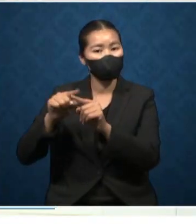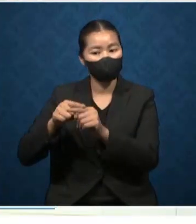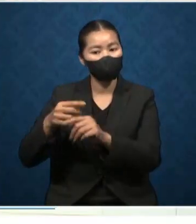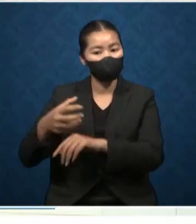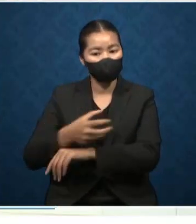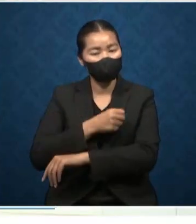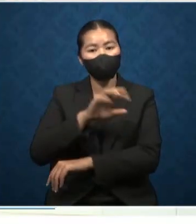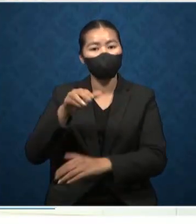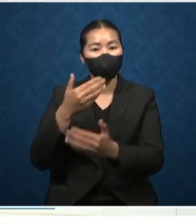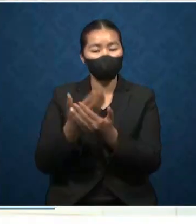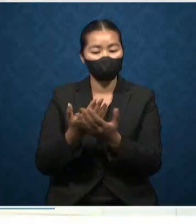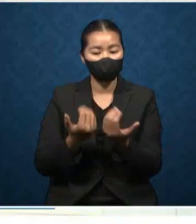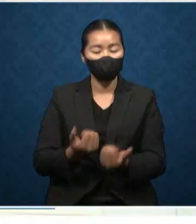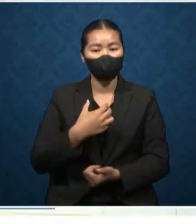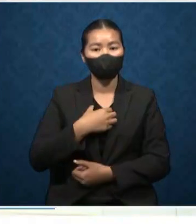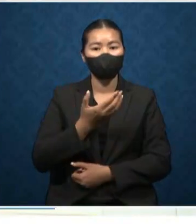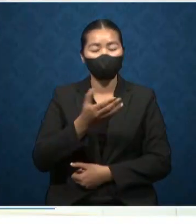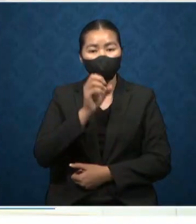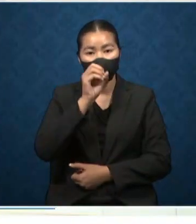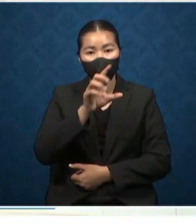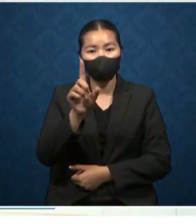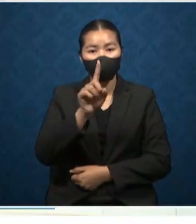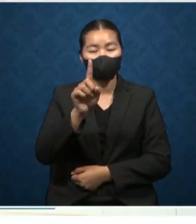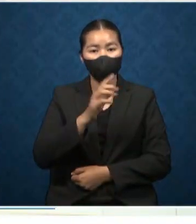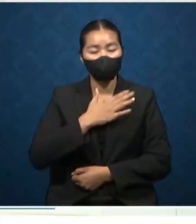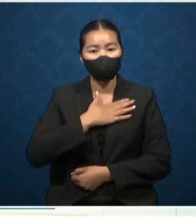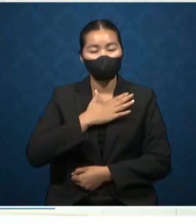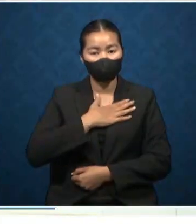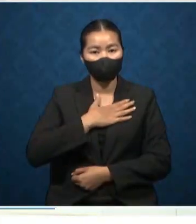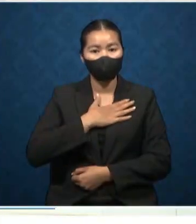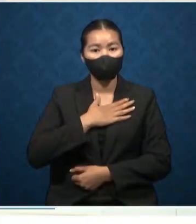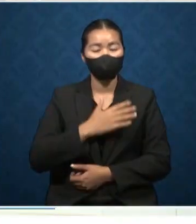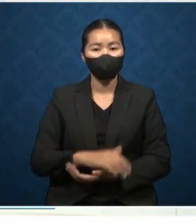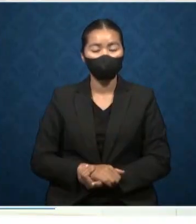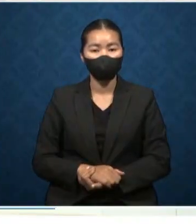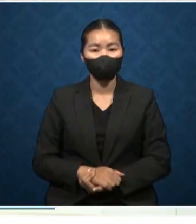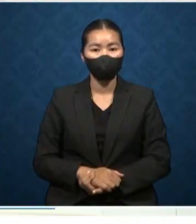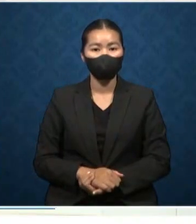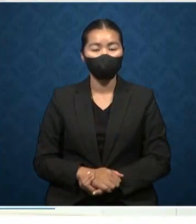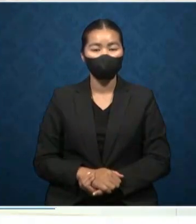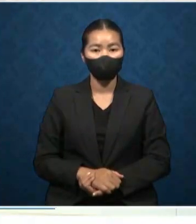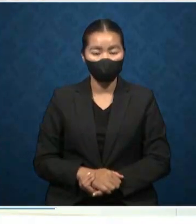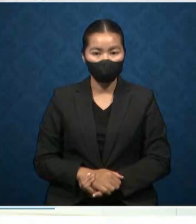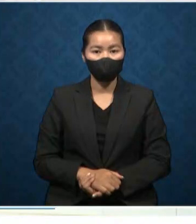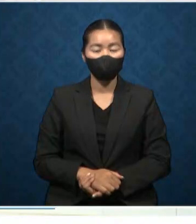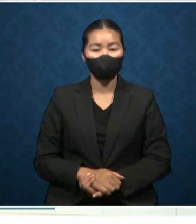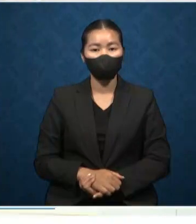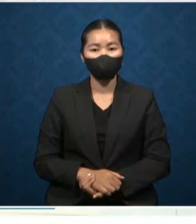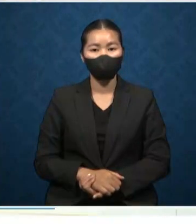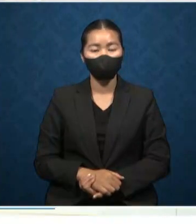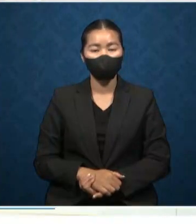ขอนัญาติกาบเรีนว่าในศานะที่ผมได้รความไ้ว่ใจจากทาง